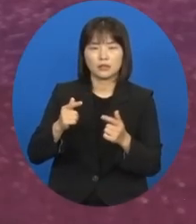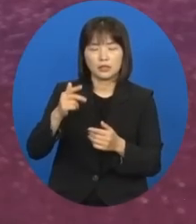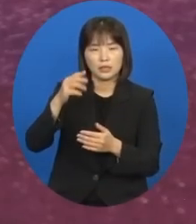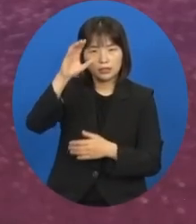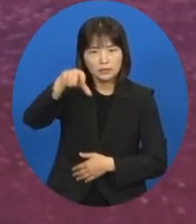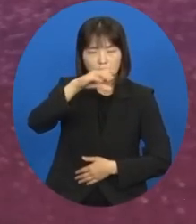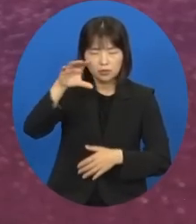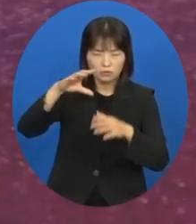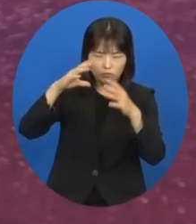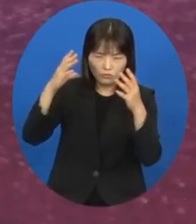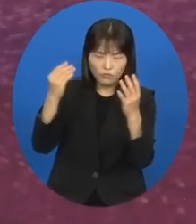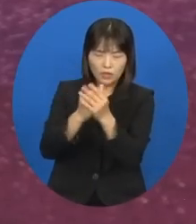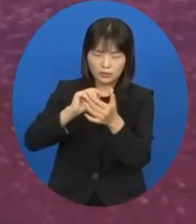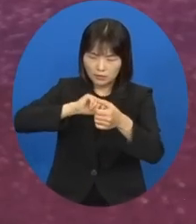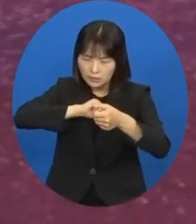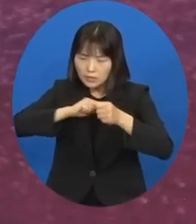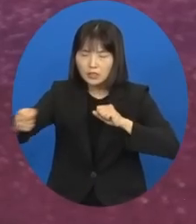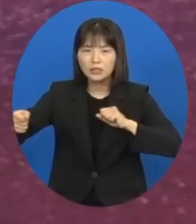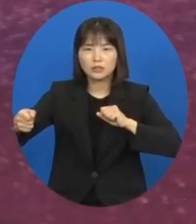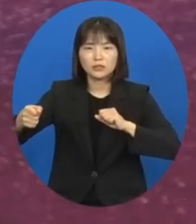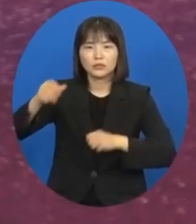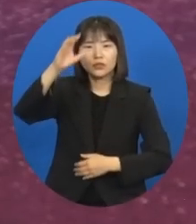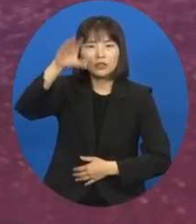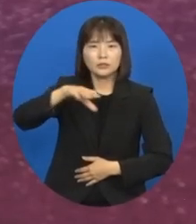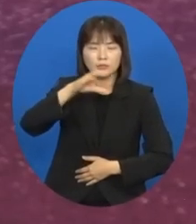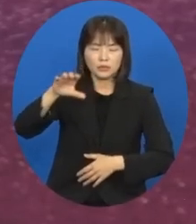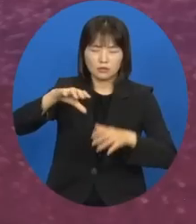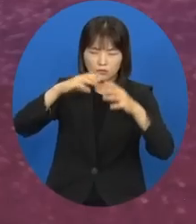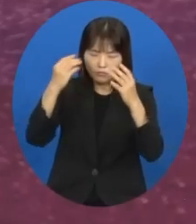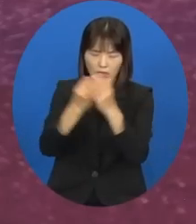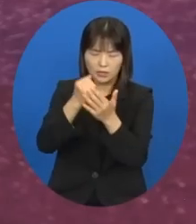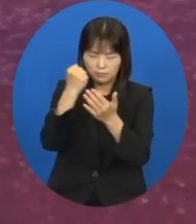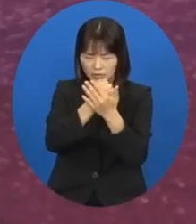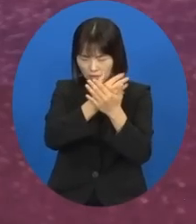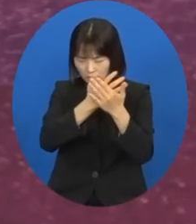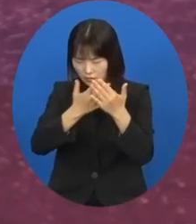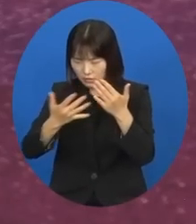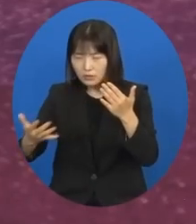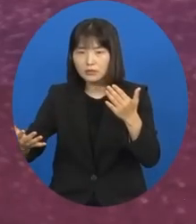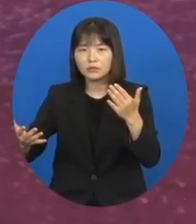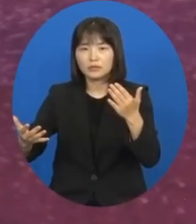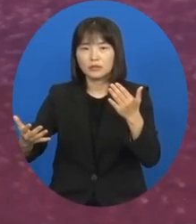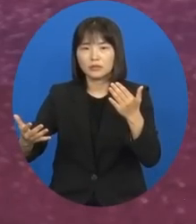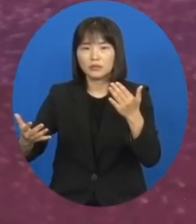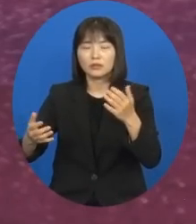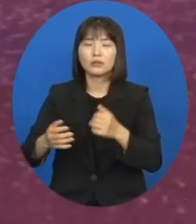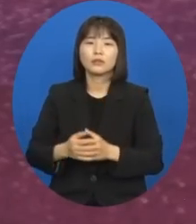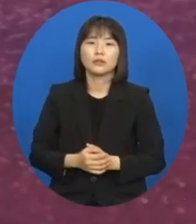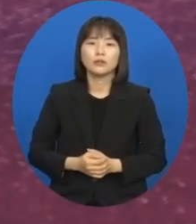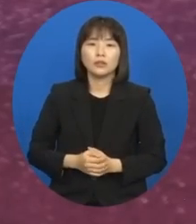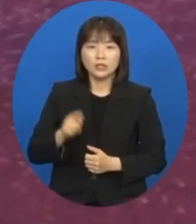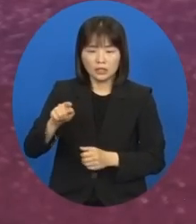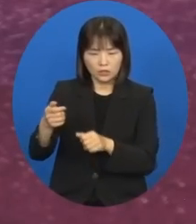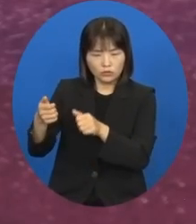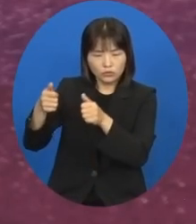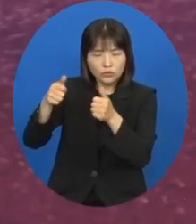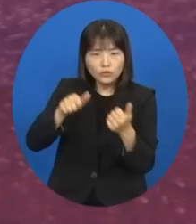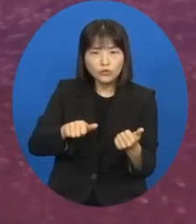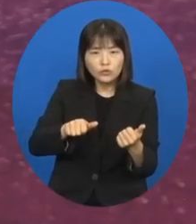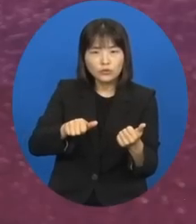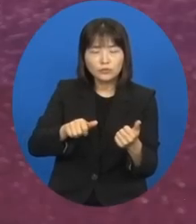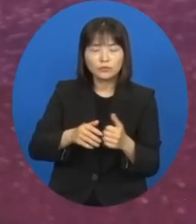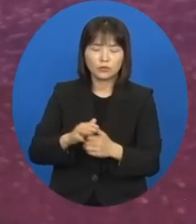십자가에서 완전히 찢기시고 십자가에서 완전히 피를 다 흘리실 정도로 그리고 그렇게 죽으심으로